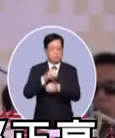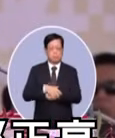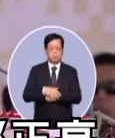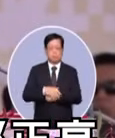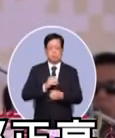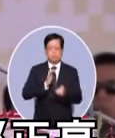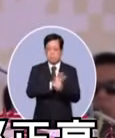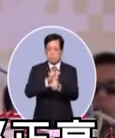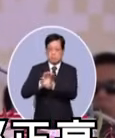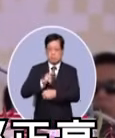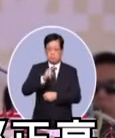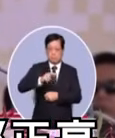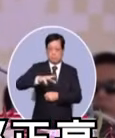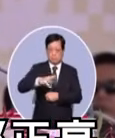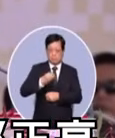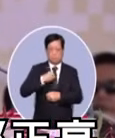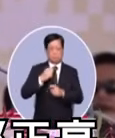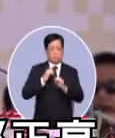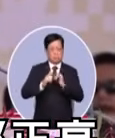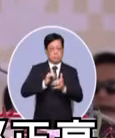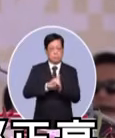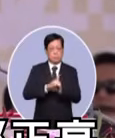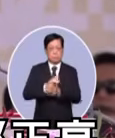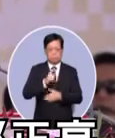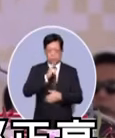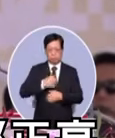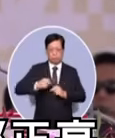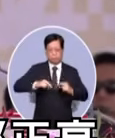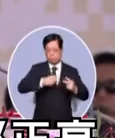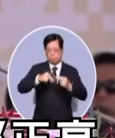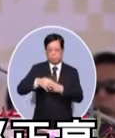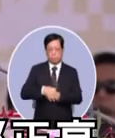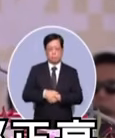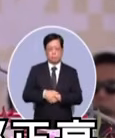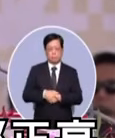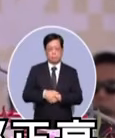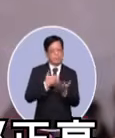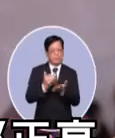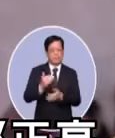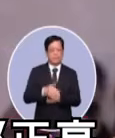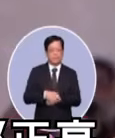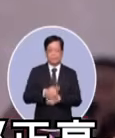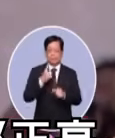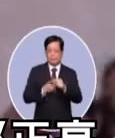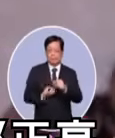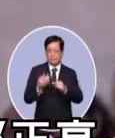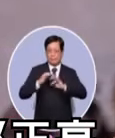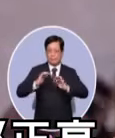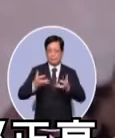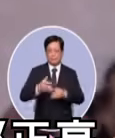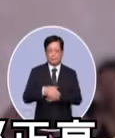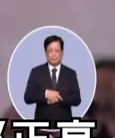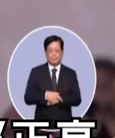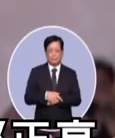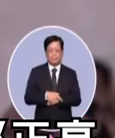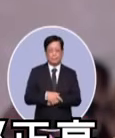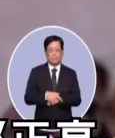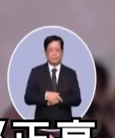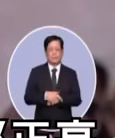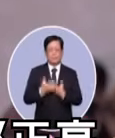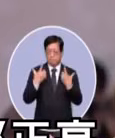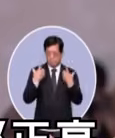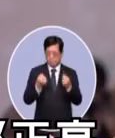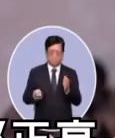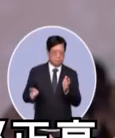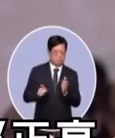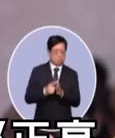连调查权你都不给，所以我的意思是说，你从这里才会看出它实质的内涵呐、啊。嗯，那因为你住在台